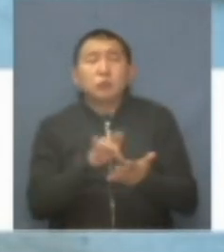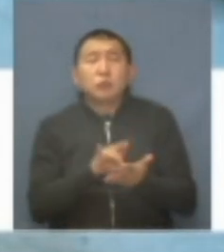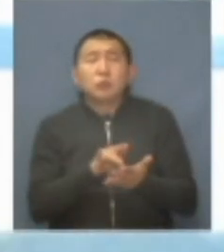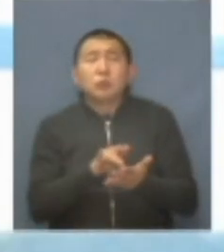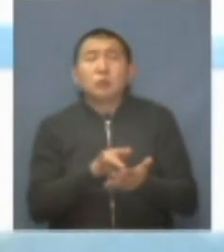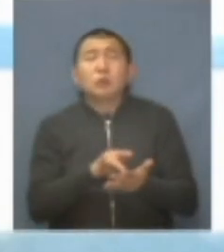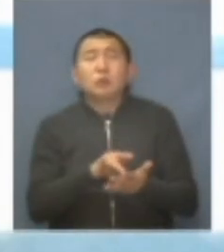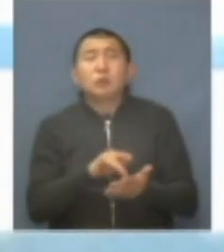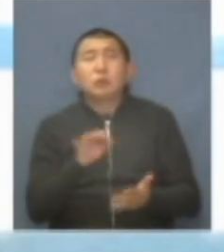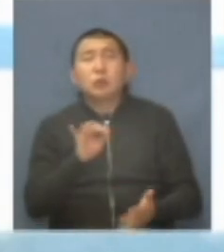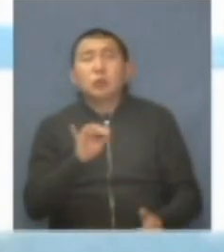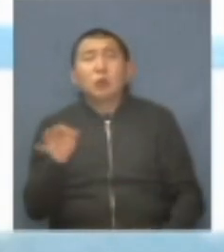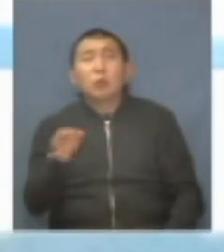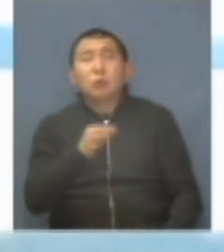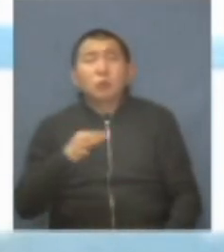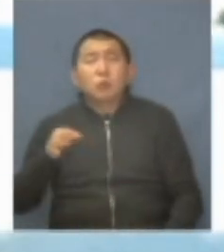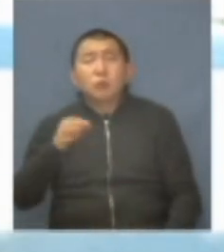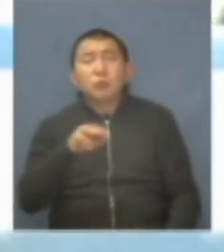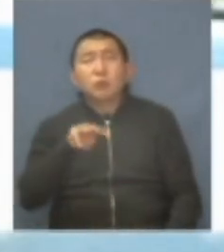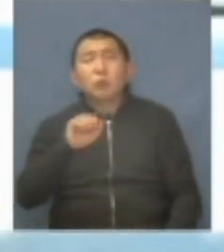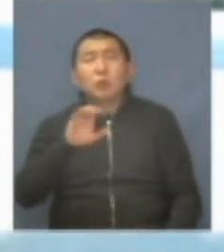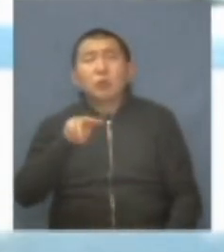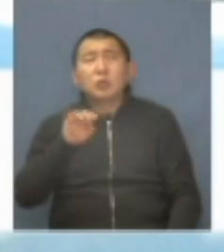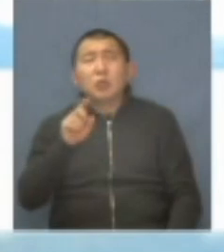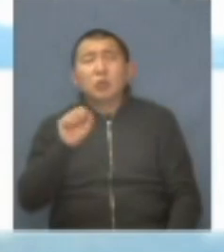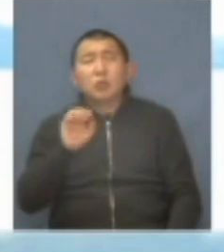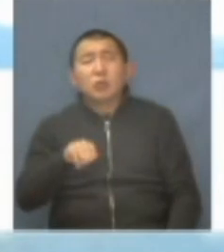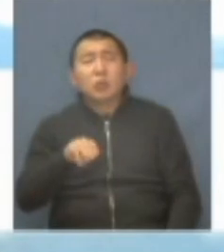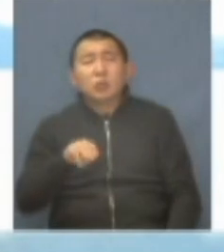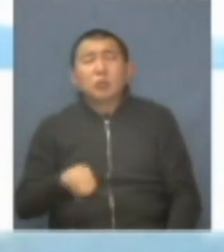депутаттары қатысады. Бүгін 40 гектардай